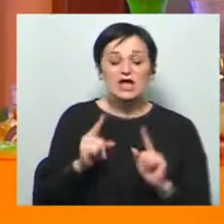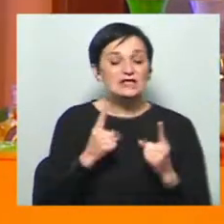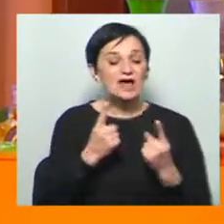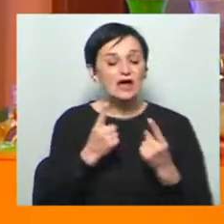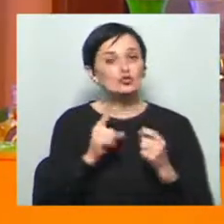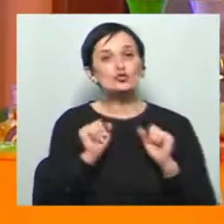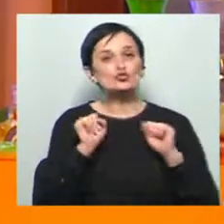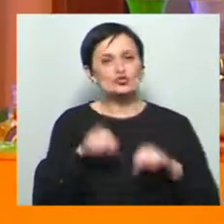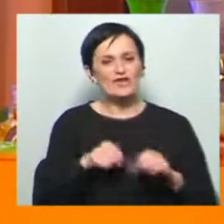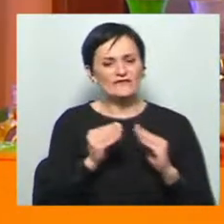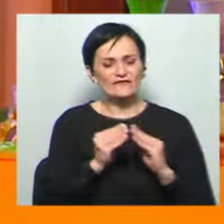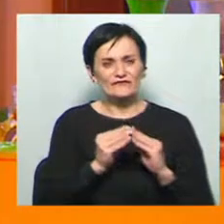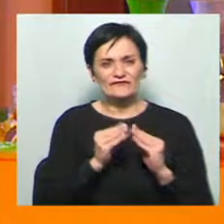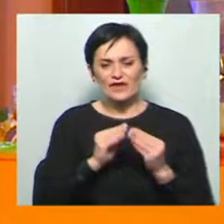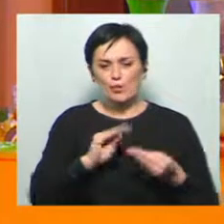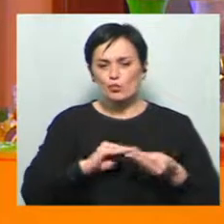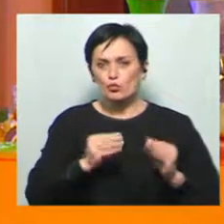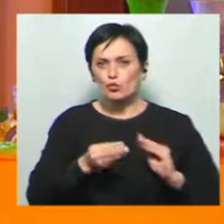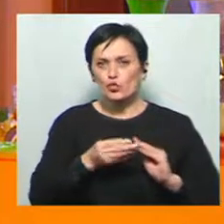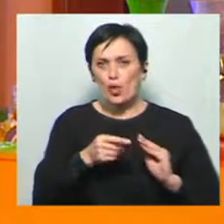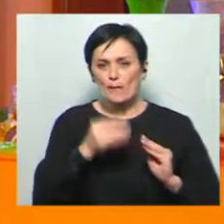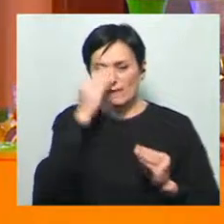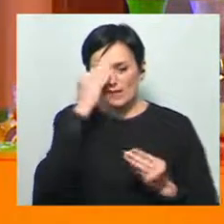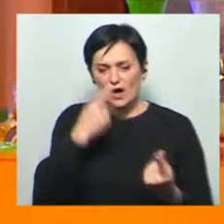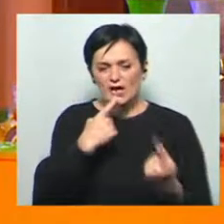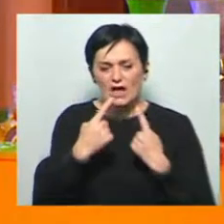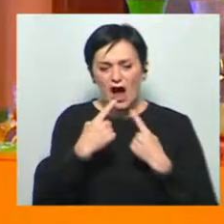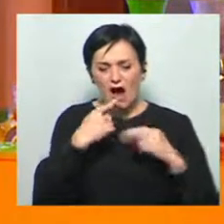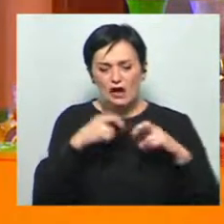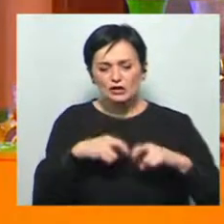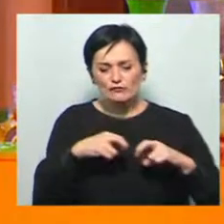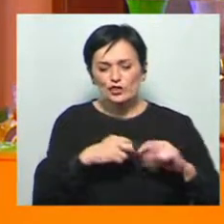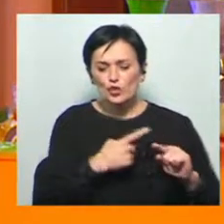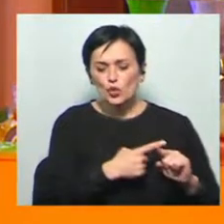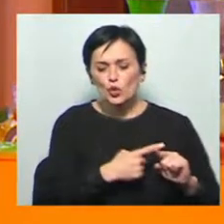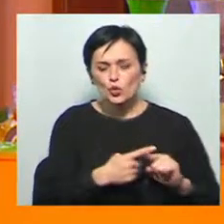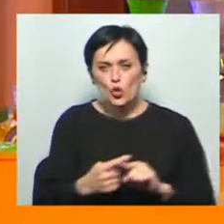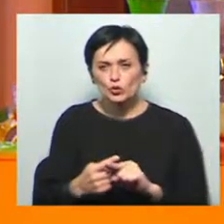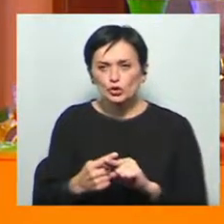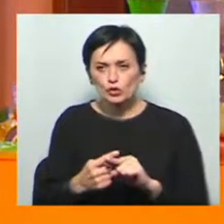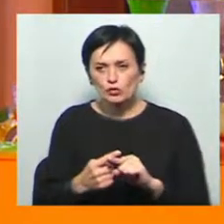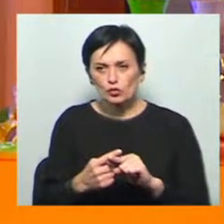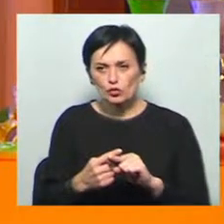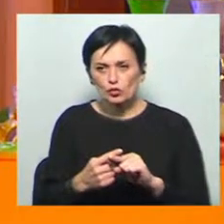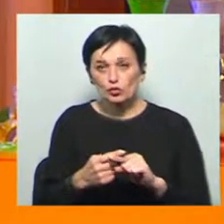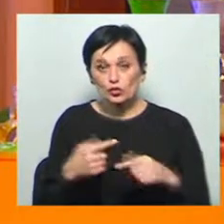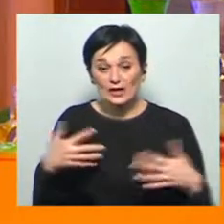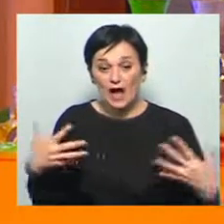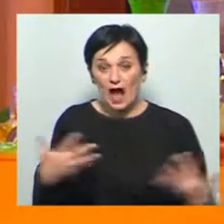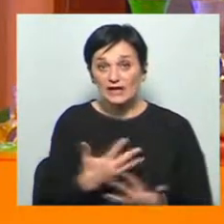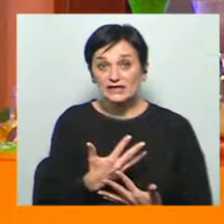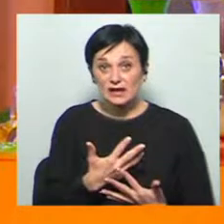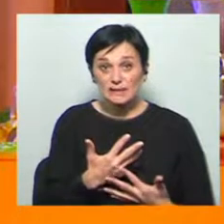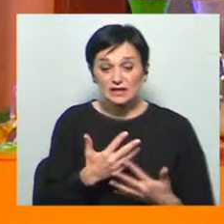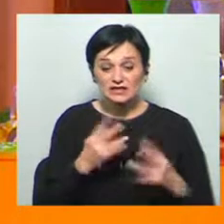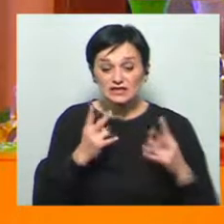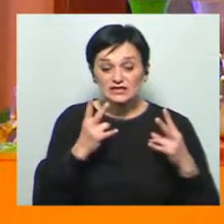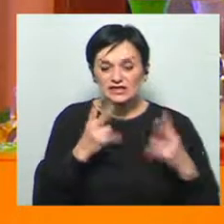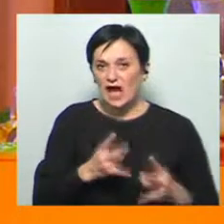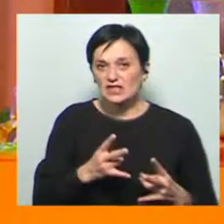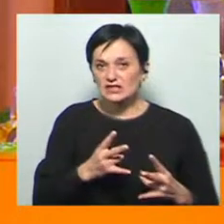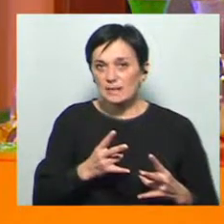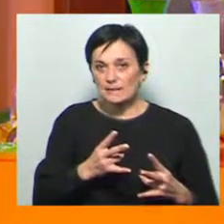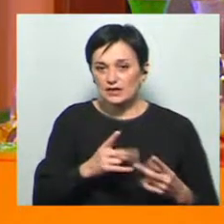შეიძლება იგივე პრობლემა განვიხილოთ ქრონიკული ნანთებითი დაზიანების